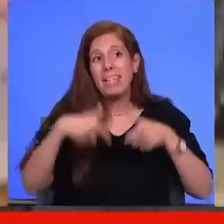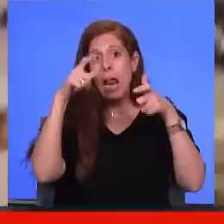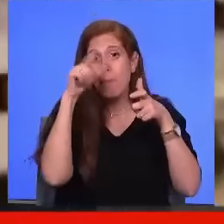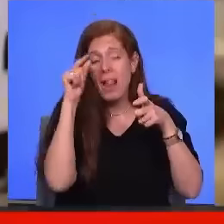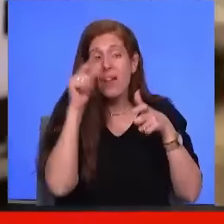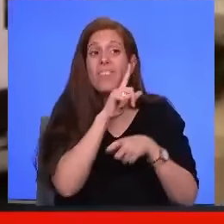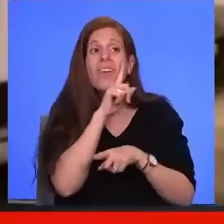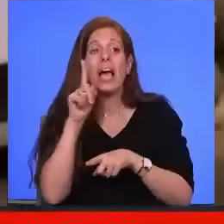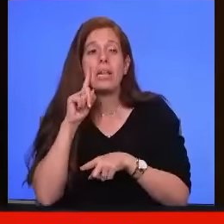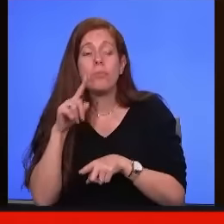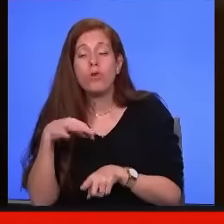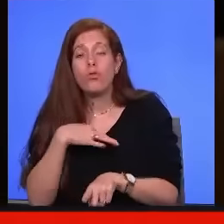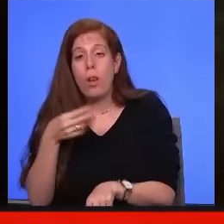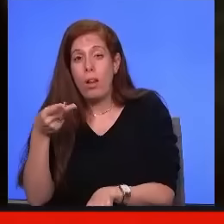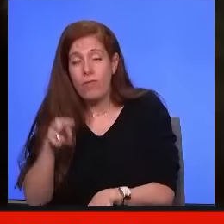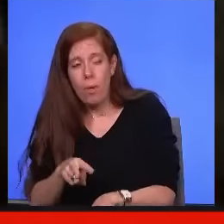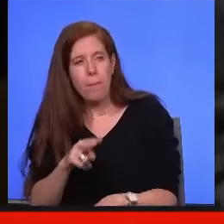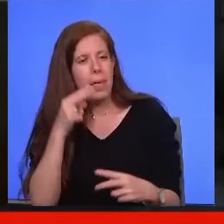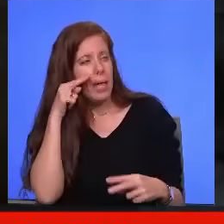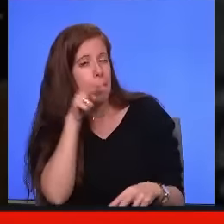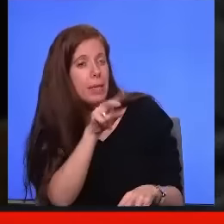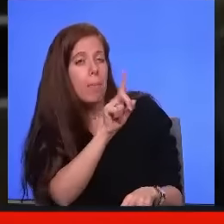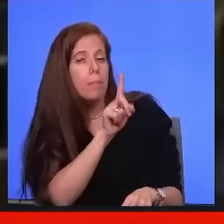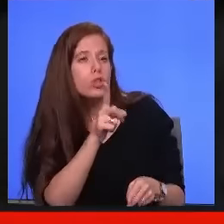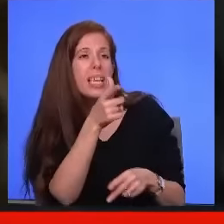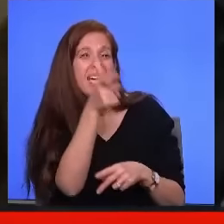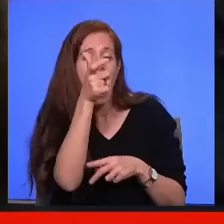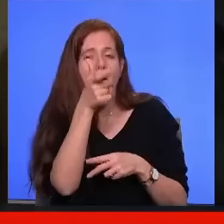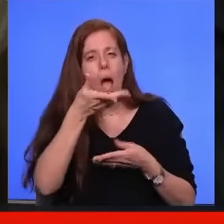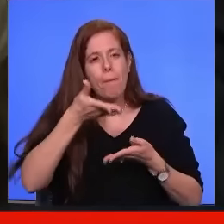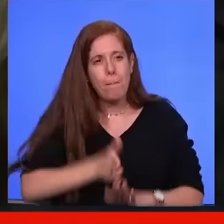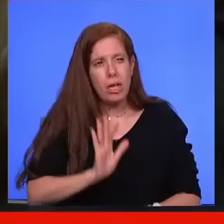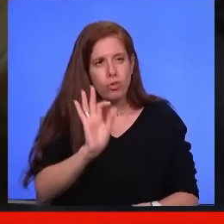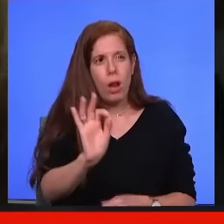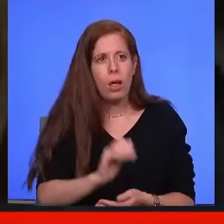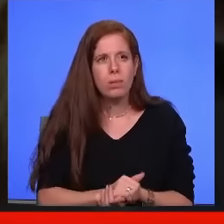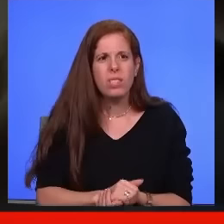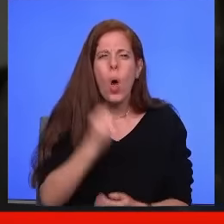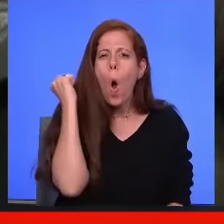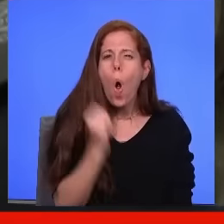הקורבן הביטה פנים אל פנים במי שירה בבנה למוות.